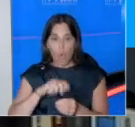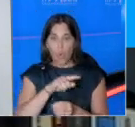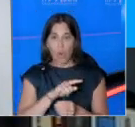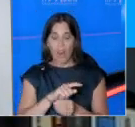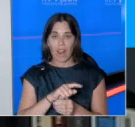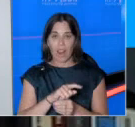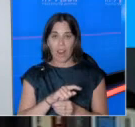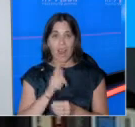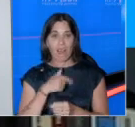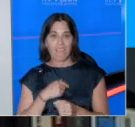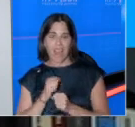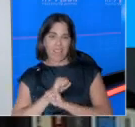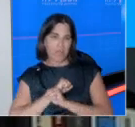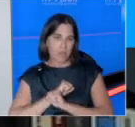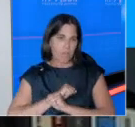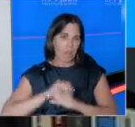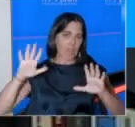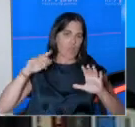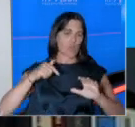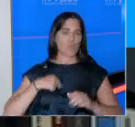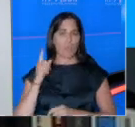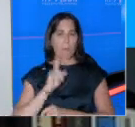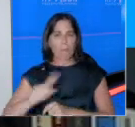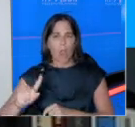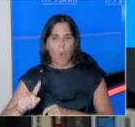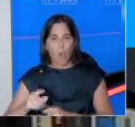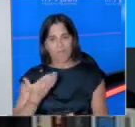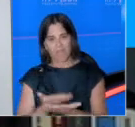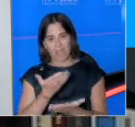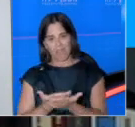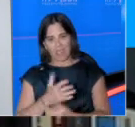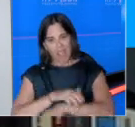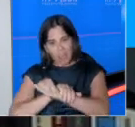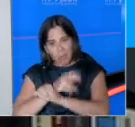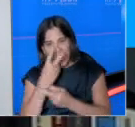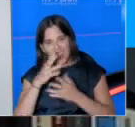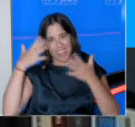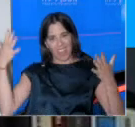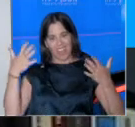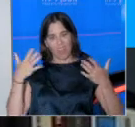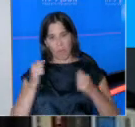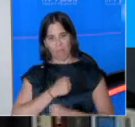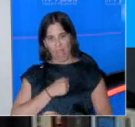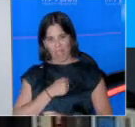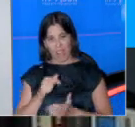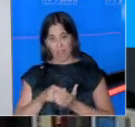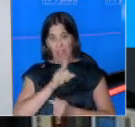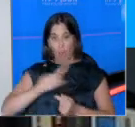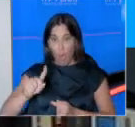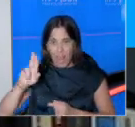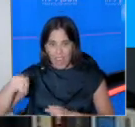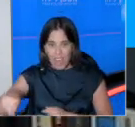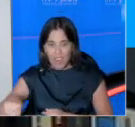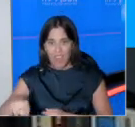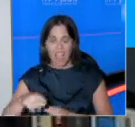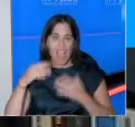אבל ההיפרצות בגול ממחישה כמה הכדורגל בסוף גם גדול מהדת. כי כשברגע שהופקע השער,